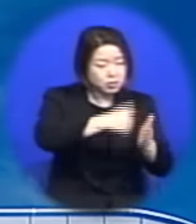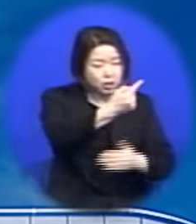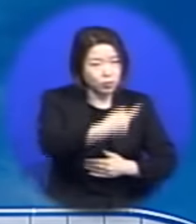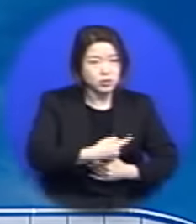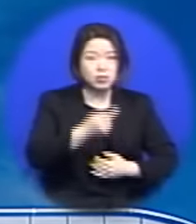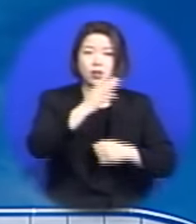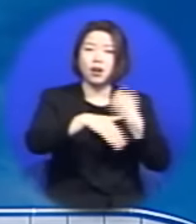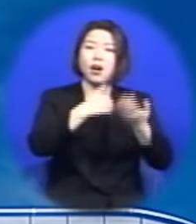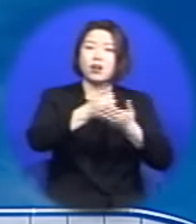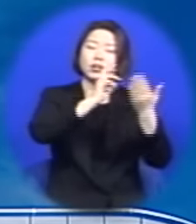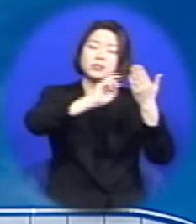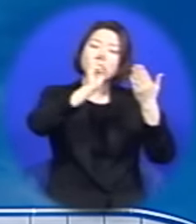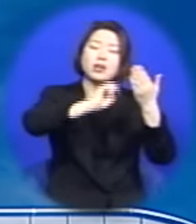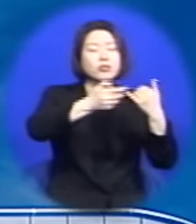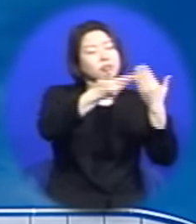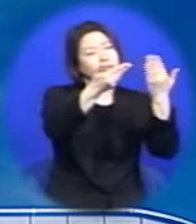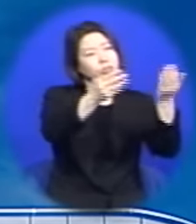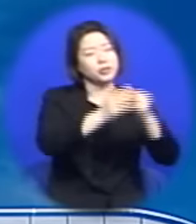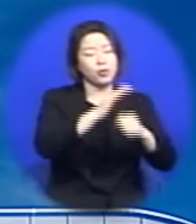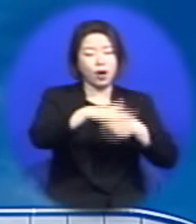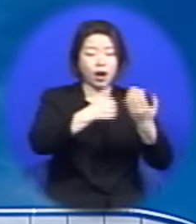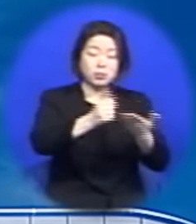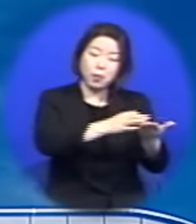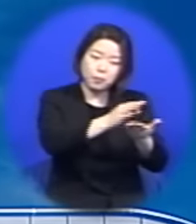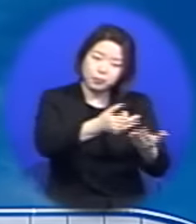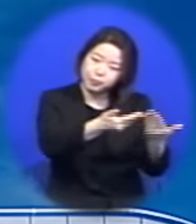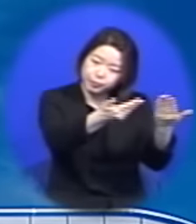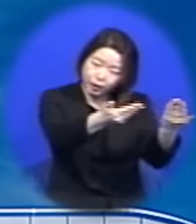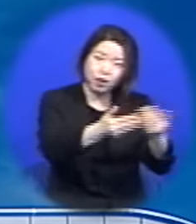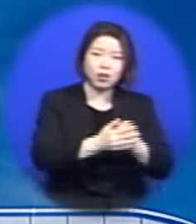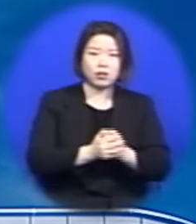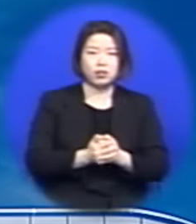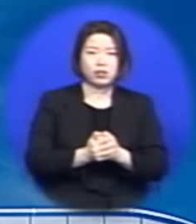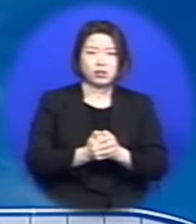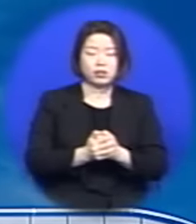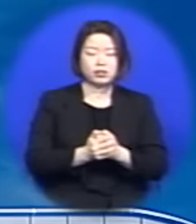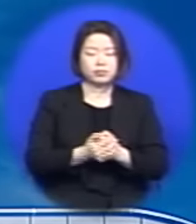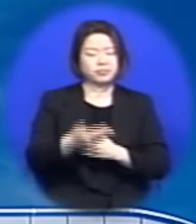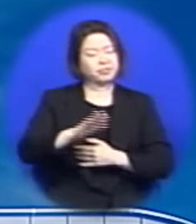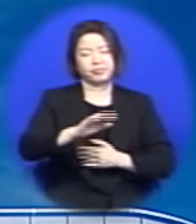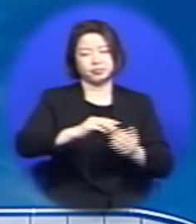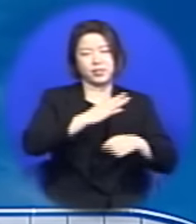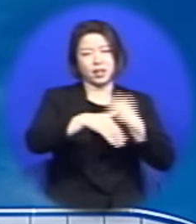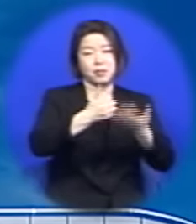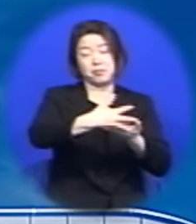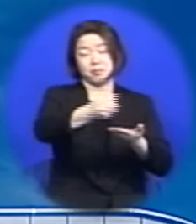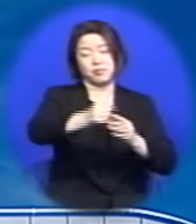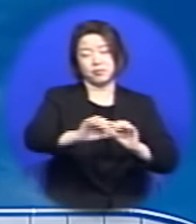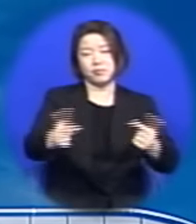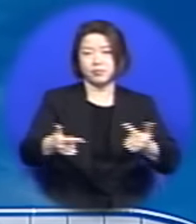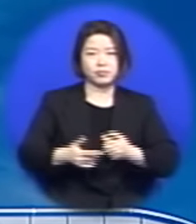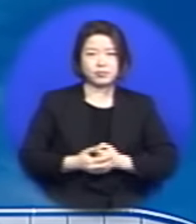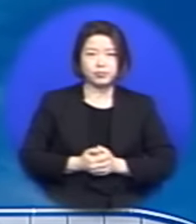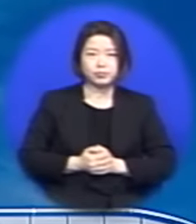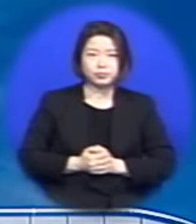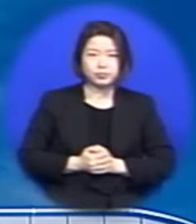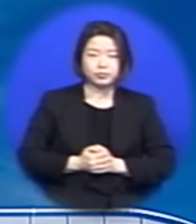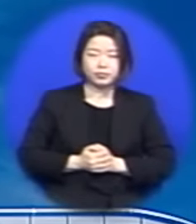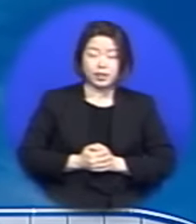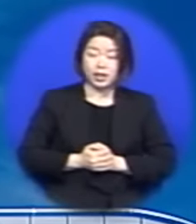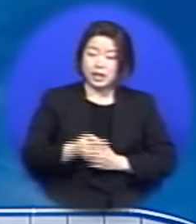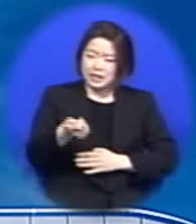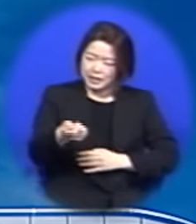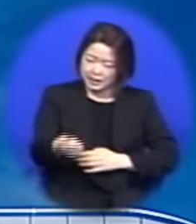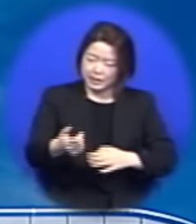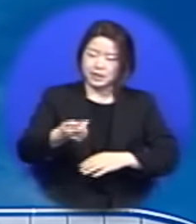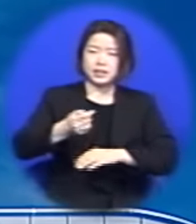찬송을 드리고 하나님께 헌금을 드리고 하나님 안 받으신다는 지극히 작은